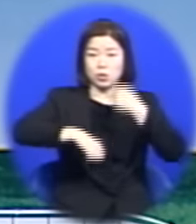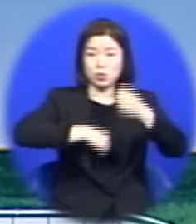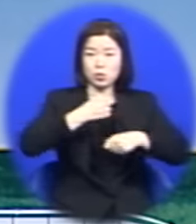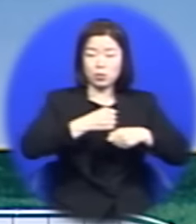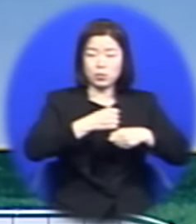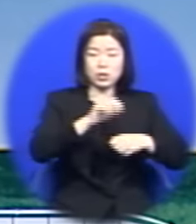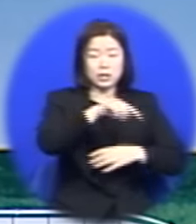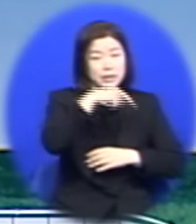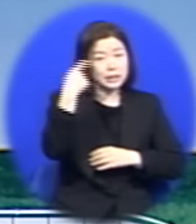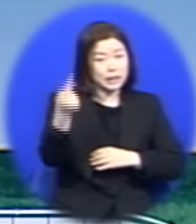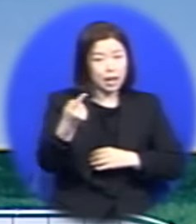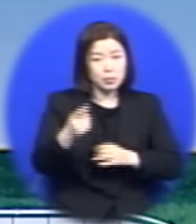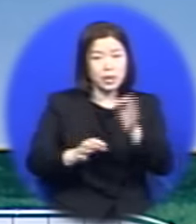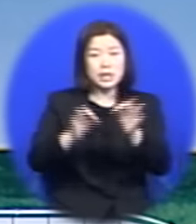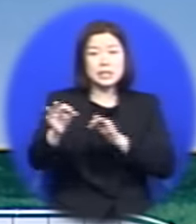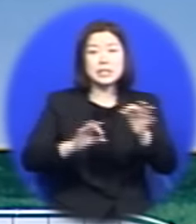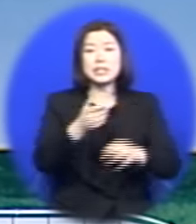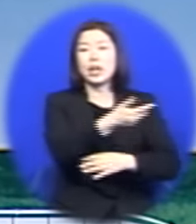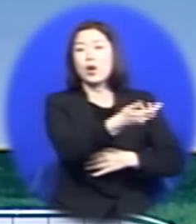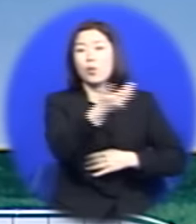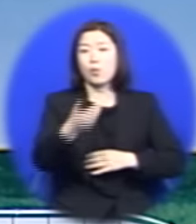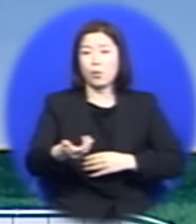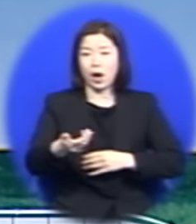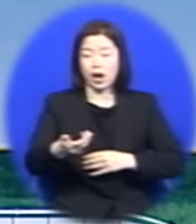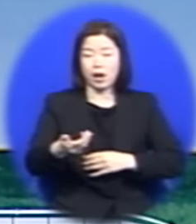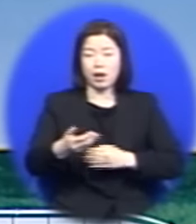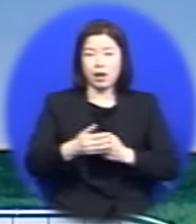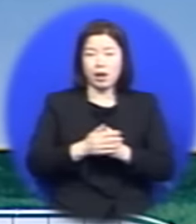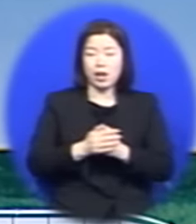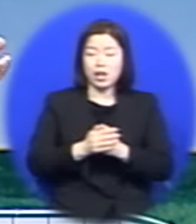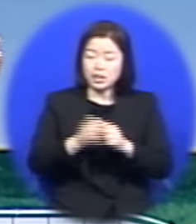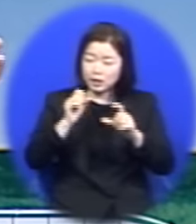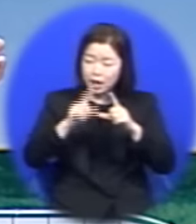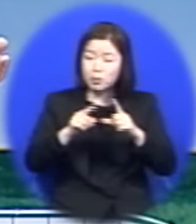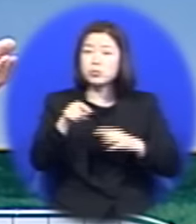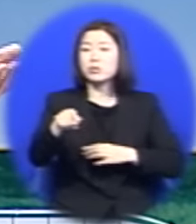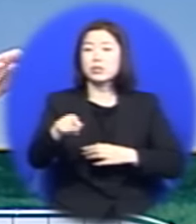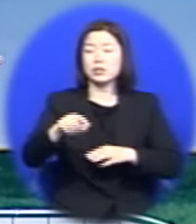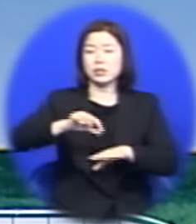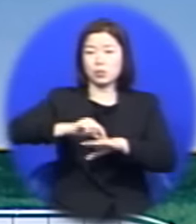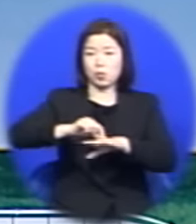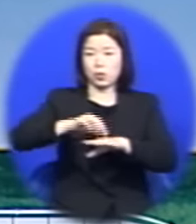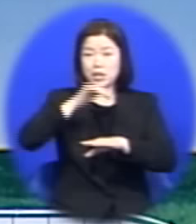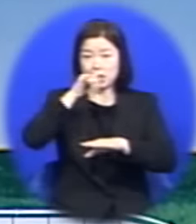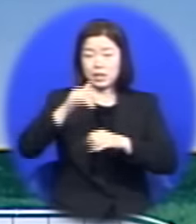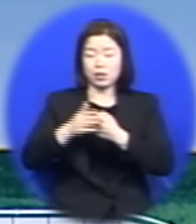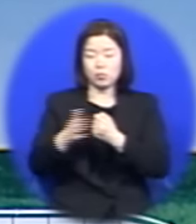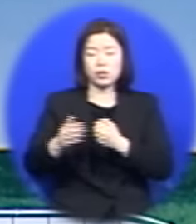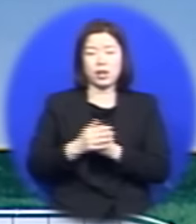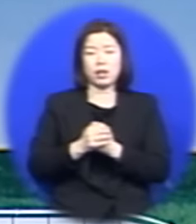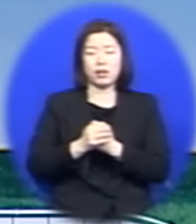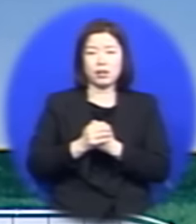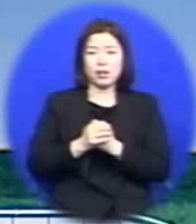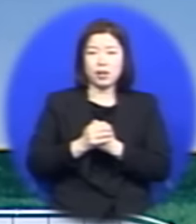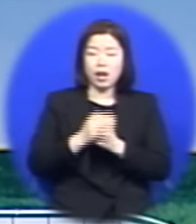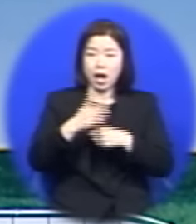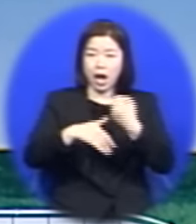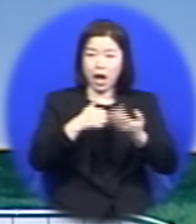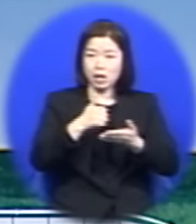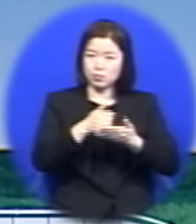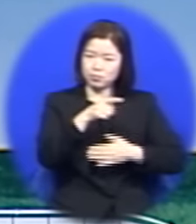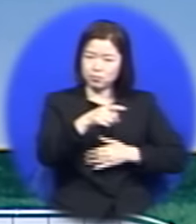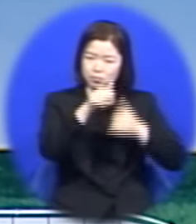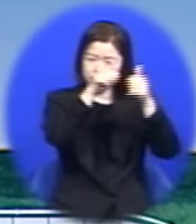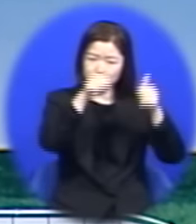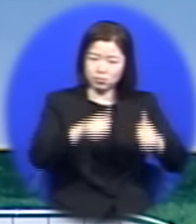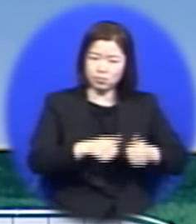다음에 시장으로 그 고기가 나옵니다. 대부분 그런 고기니까, 그러니까 하나님께서